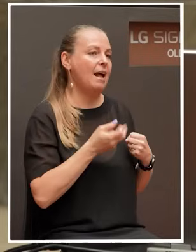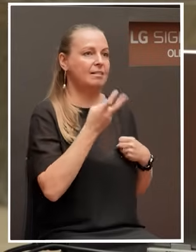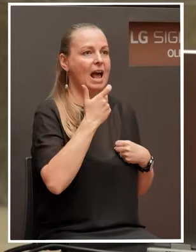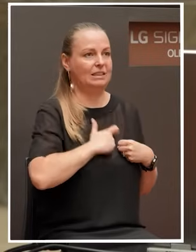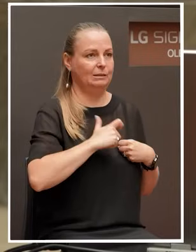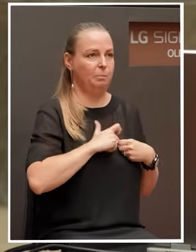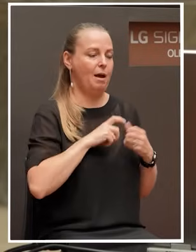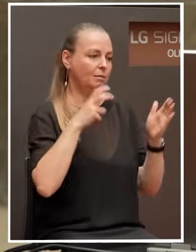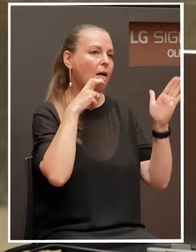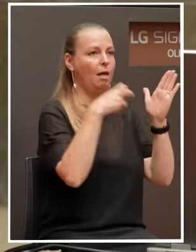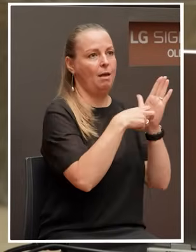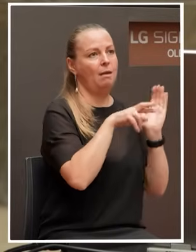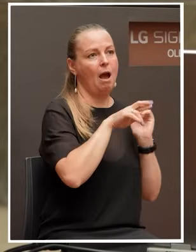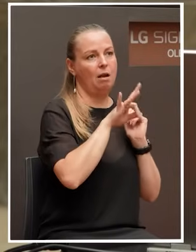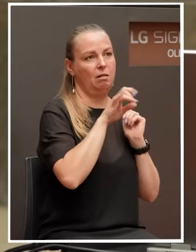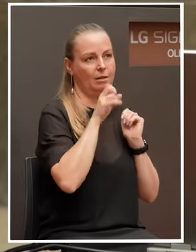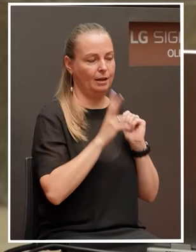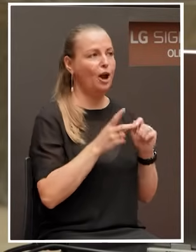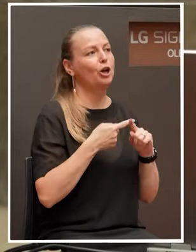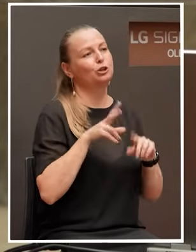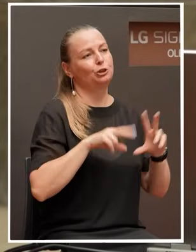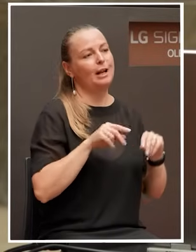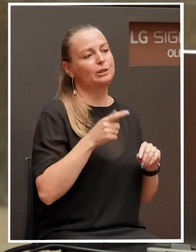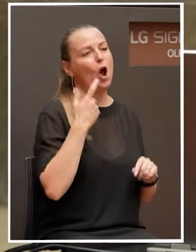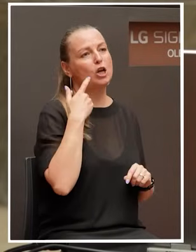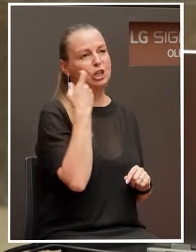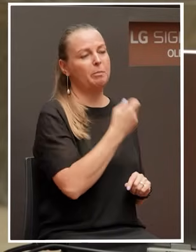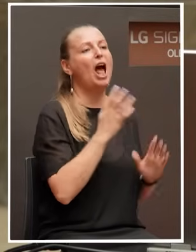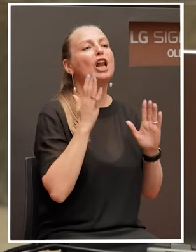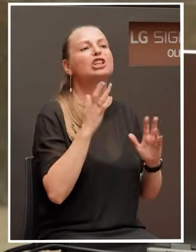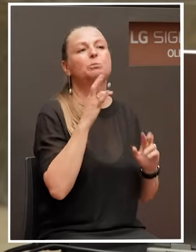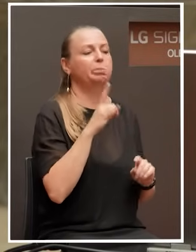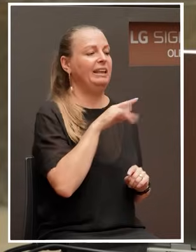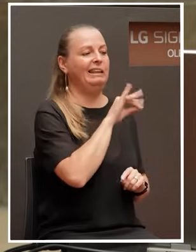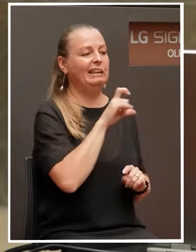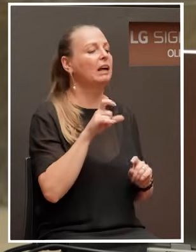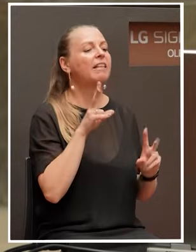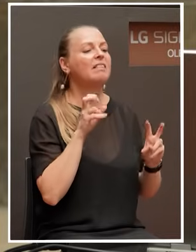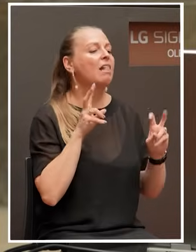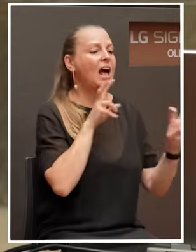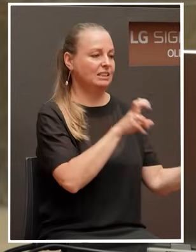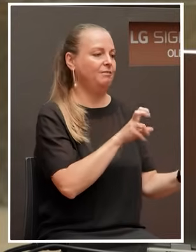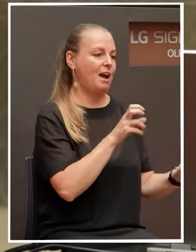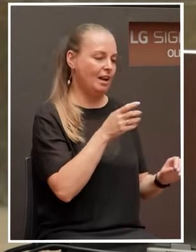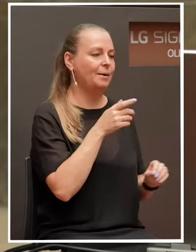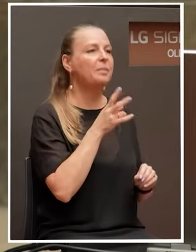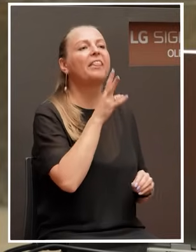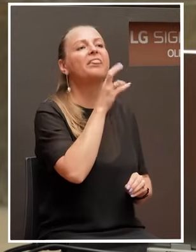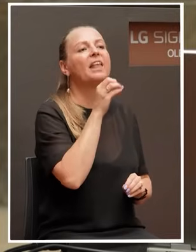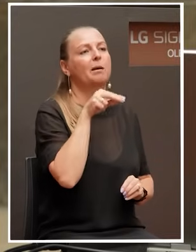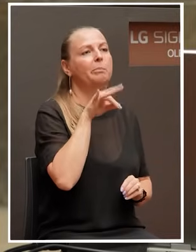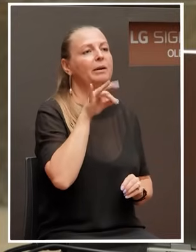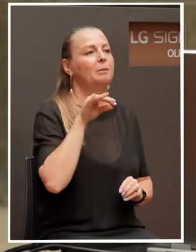этот ярлык, поначалу довольно оскорбительный, лишь бы только их не называли интрансижанс,